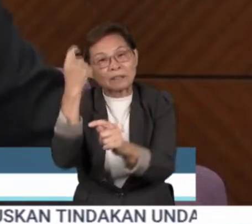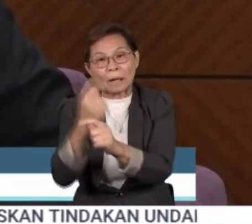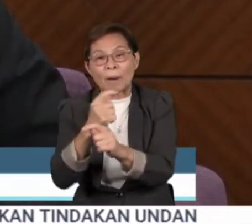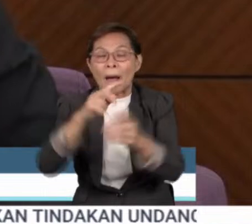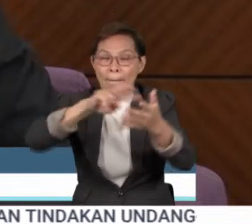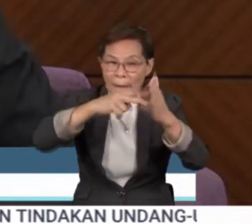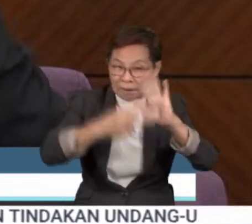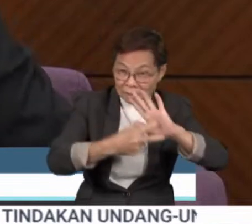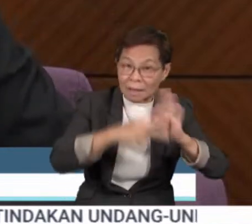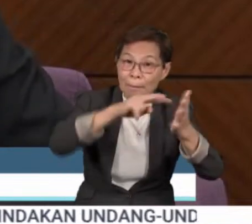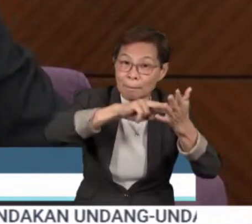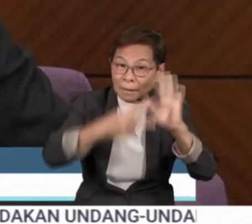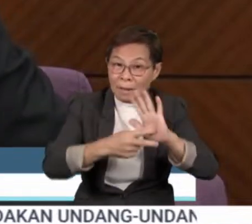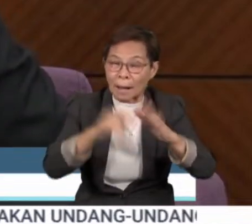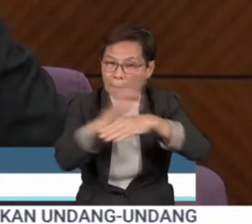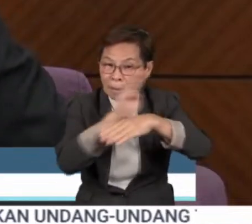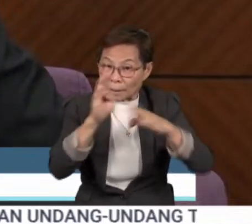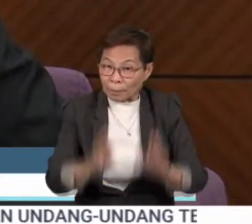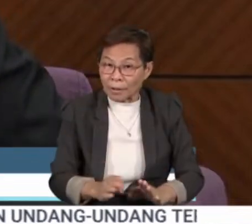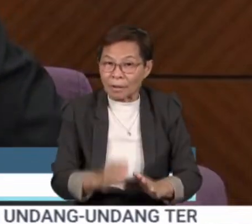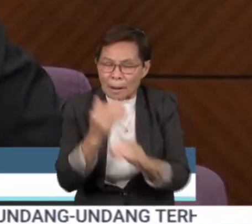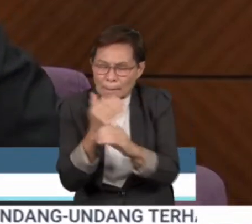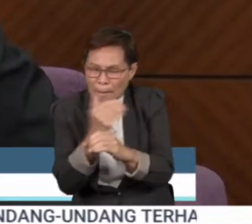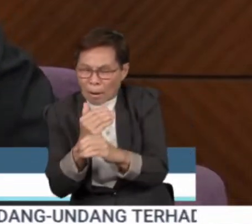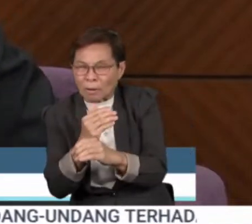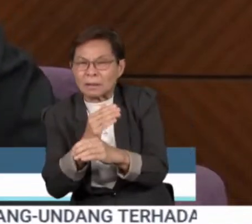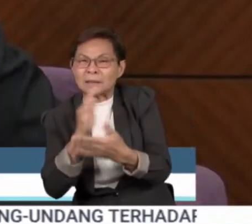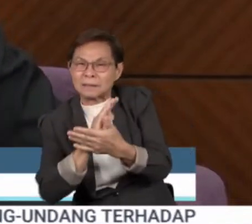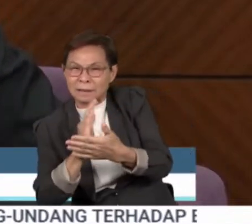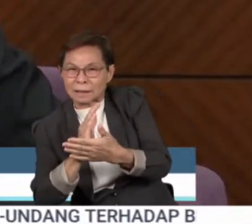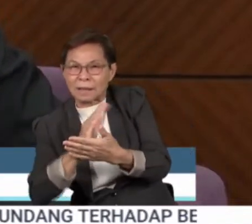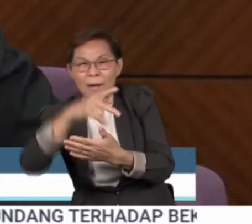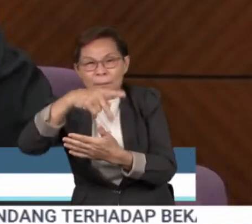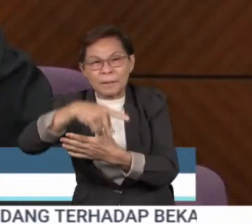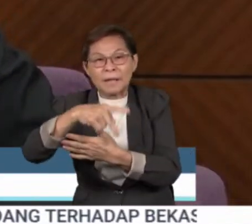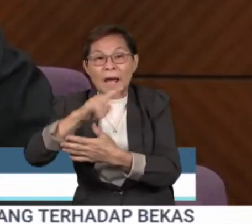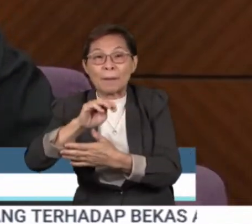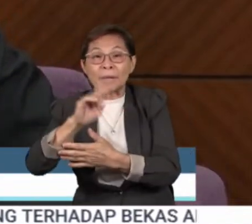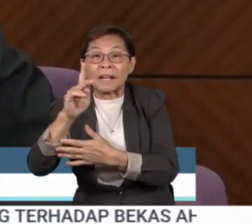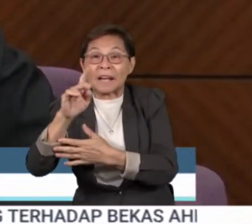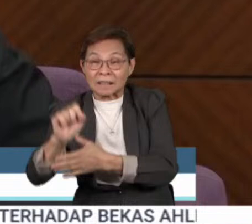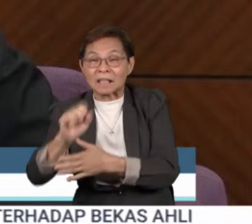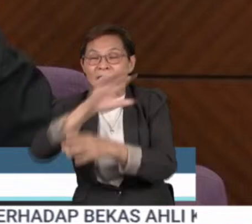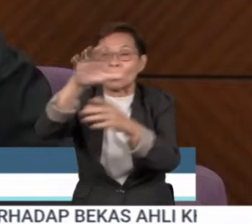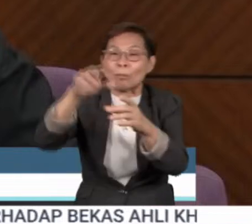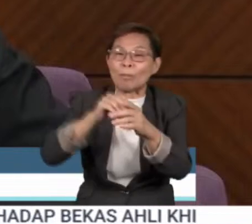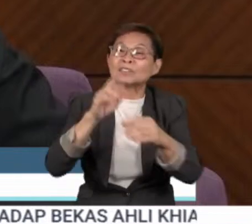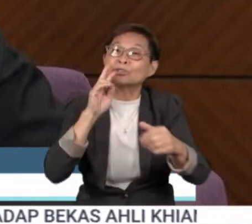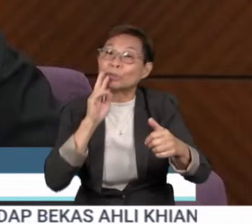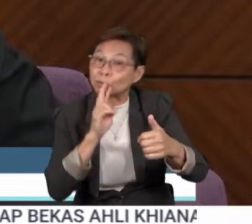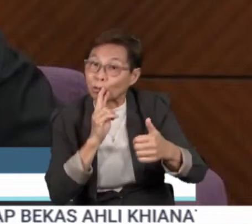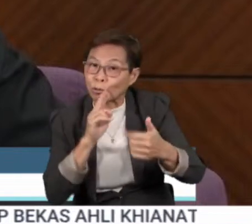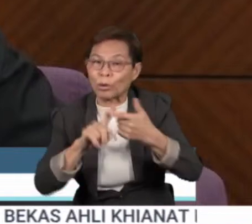Dalam erti kata yang lain, perniagaan mikro kecil dan sederhana PMKS termasuklah